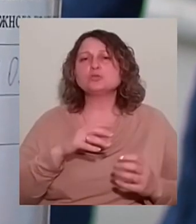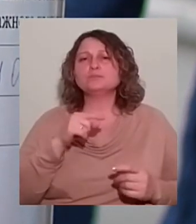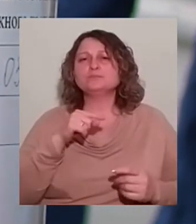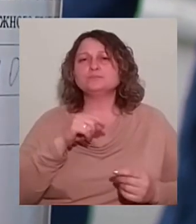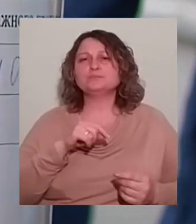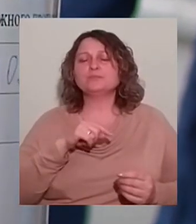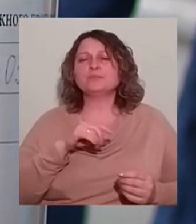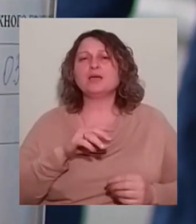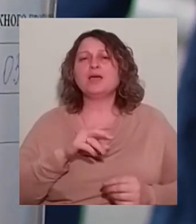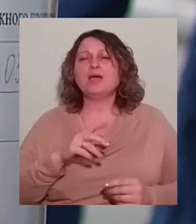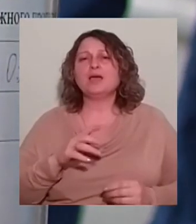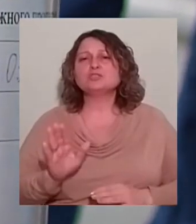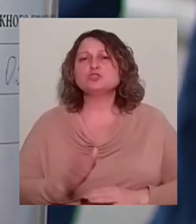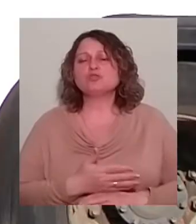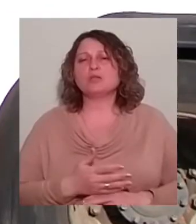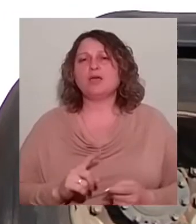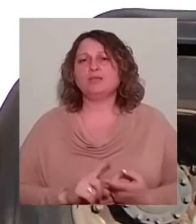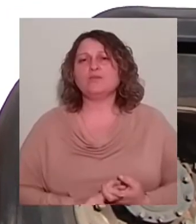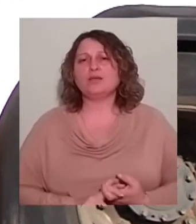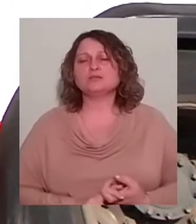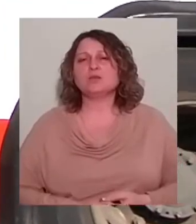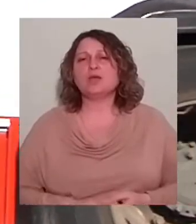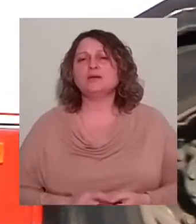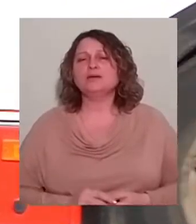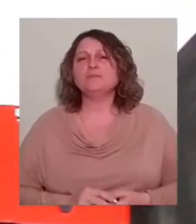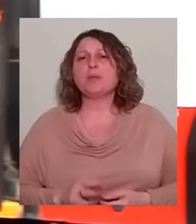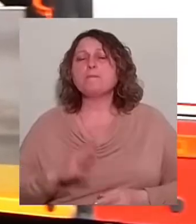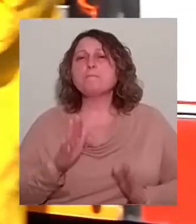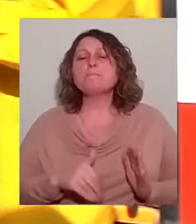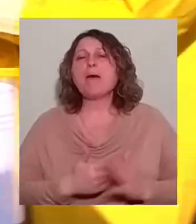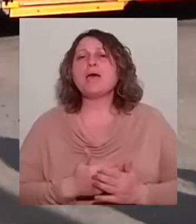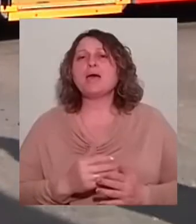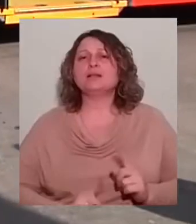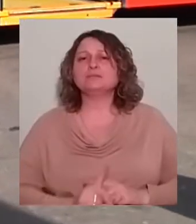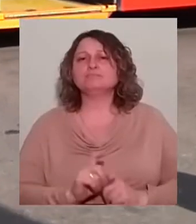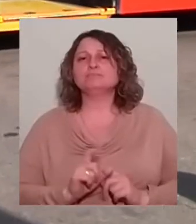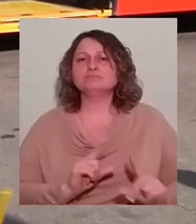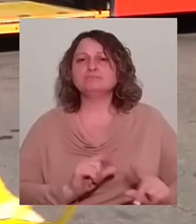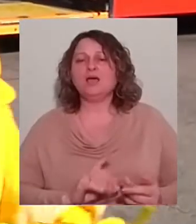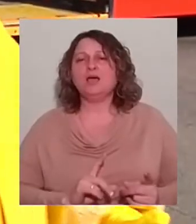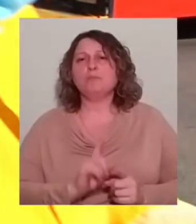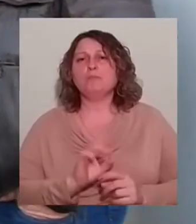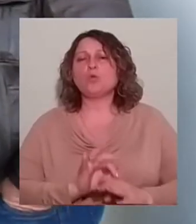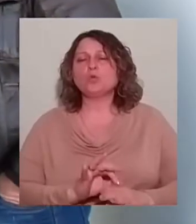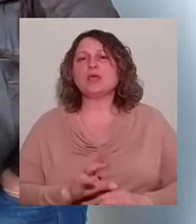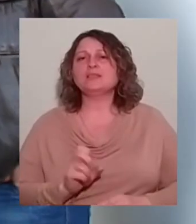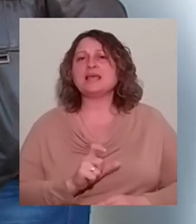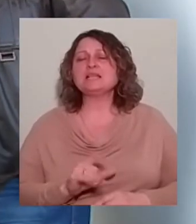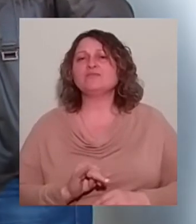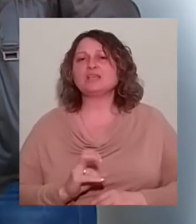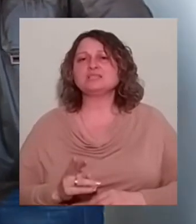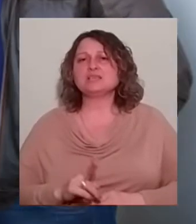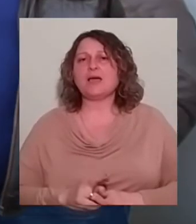бактерій біологічного та штучного походження. Перед виходом на маршрут всі тролейбуси проходять санітарну очистку та дезінфекцію.